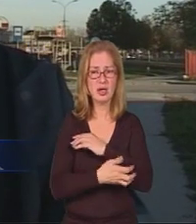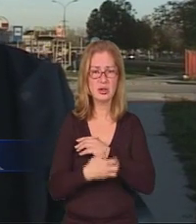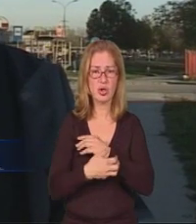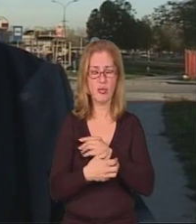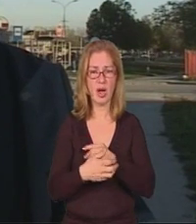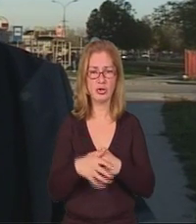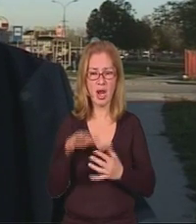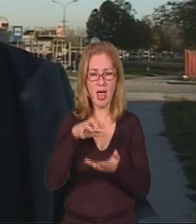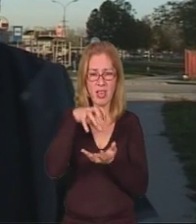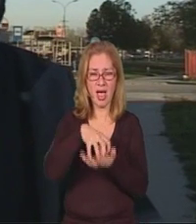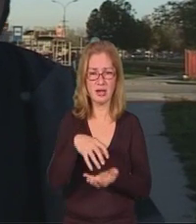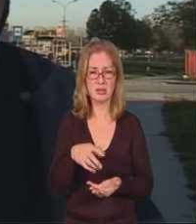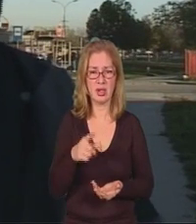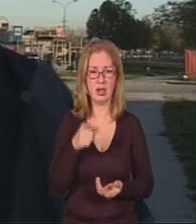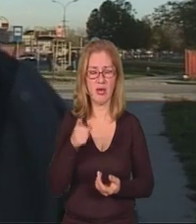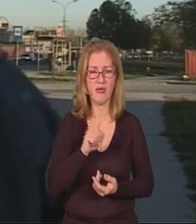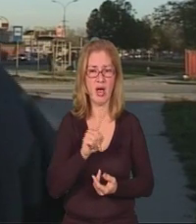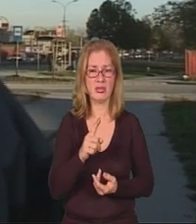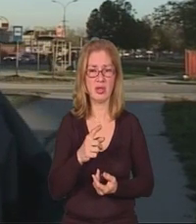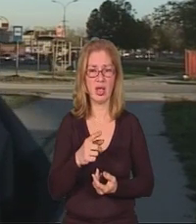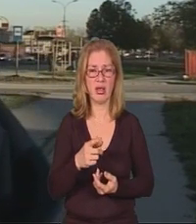malo i siromašno naselje, i ovde su ljudi sve...